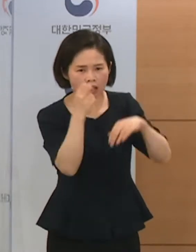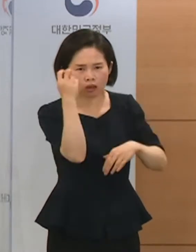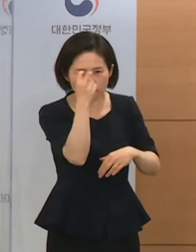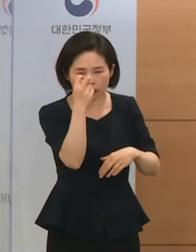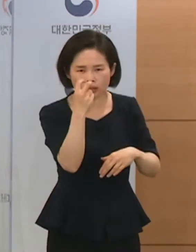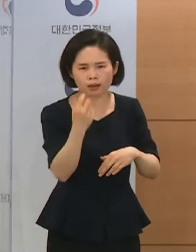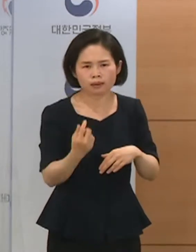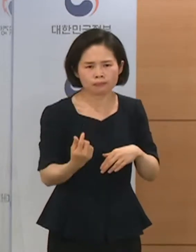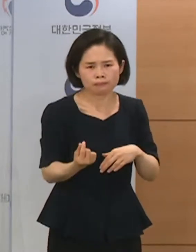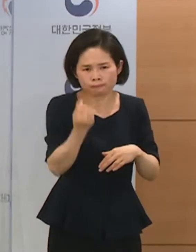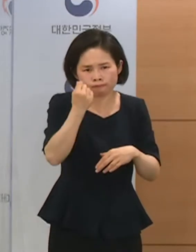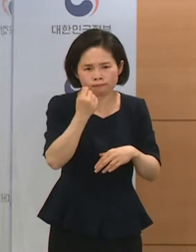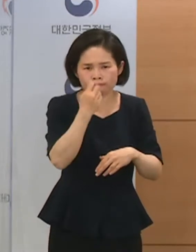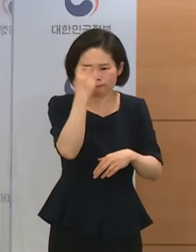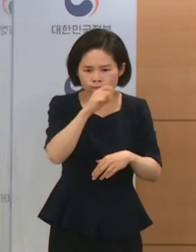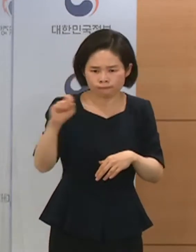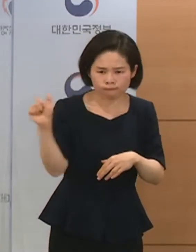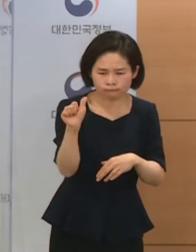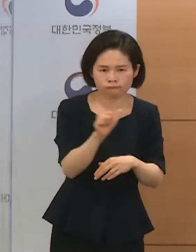탄력적으로 적용해 주시기 바랍니다.